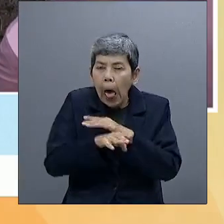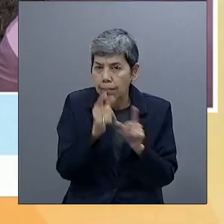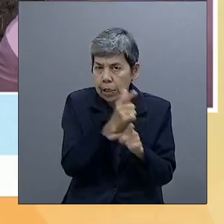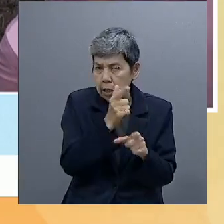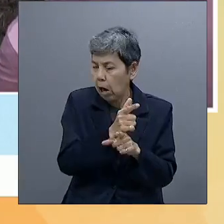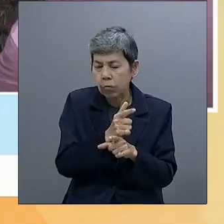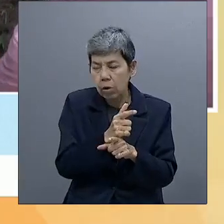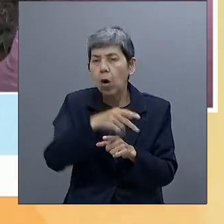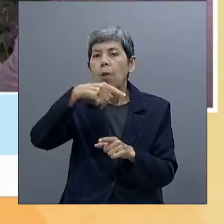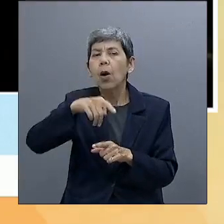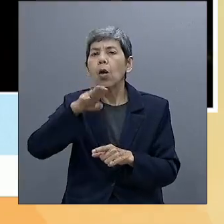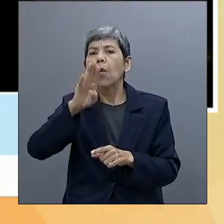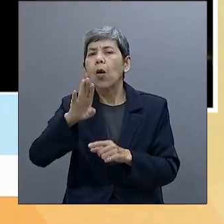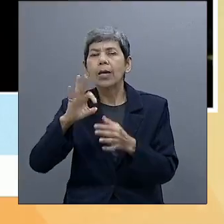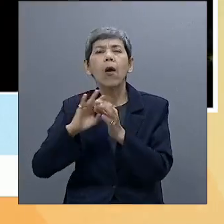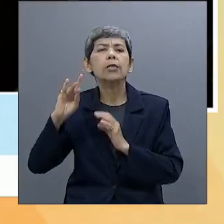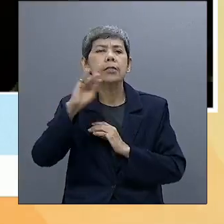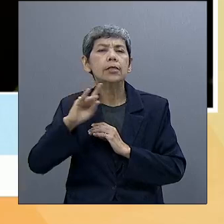ราชบัญญัติสงวนและคุ้มครองสัตว์ป่า